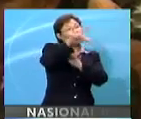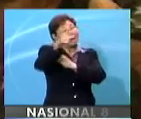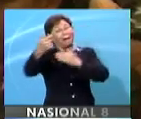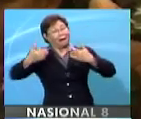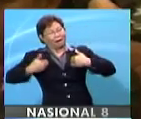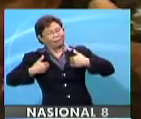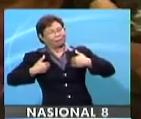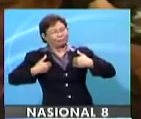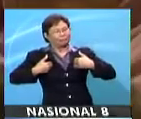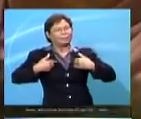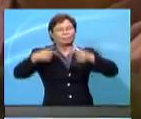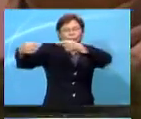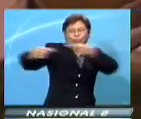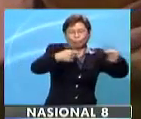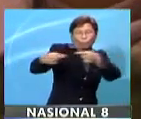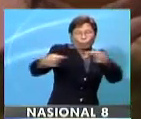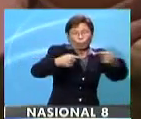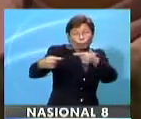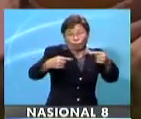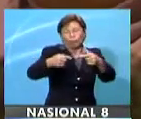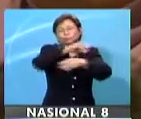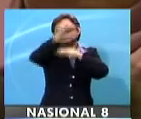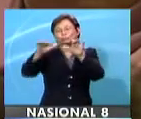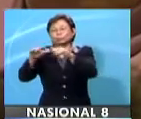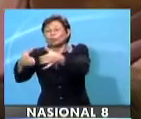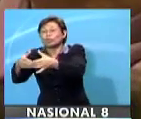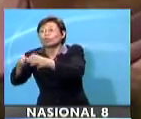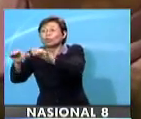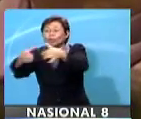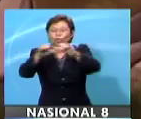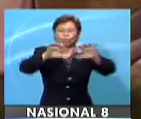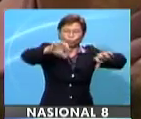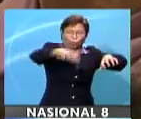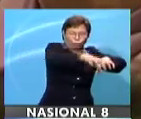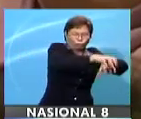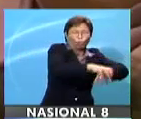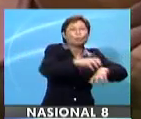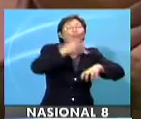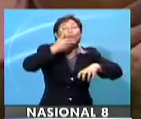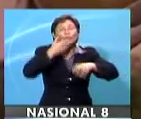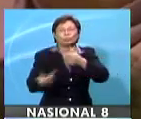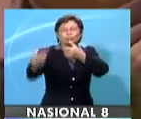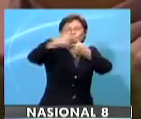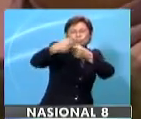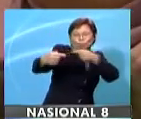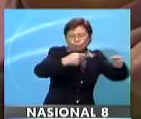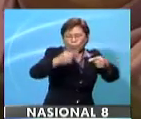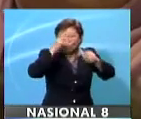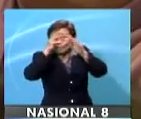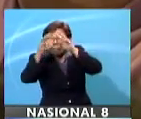ialah pertandingan Developers Day di mana semua golongan muda dari serata dunia akan melibatkan diri dalam pertandingan